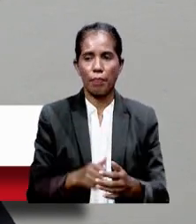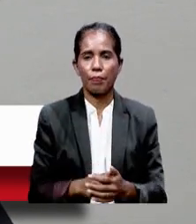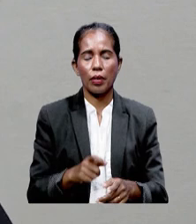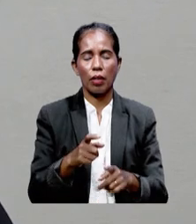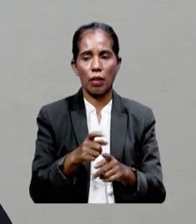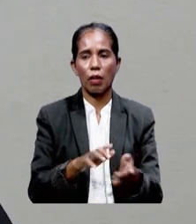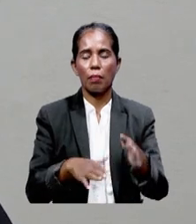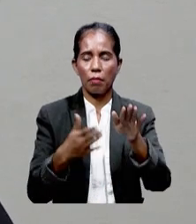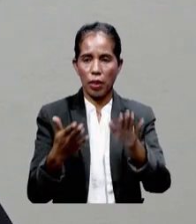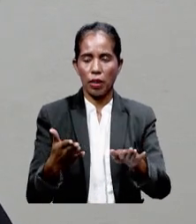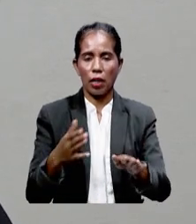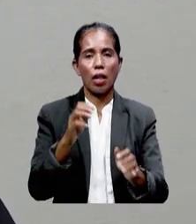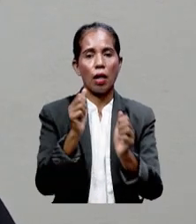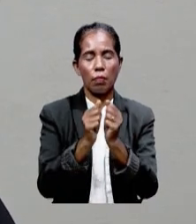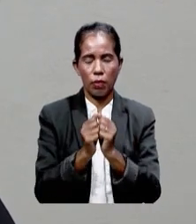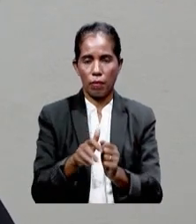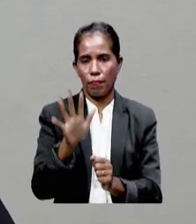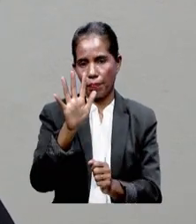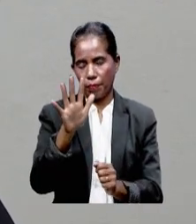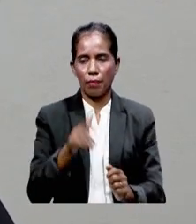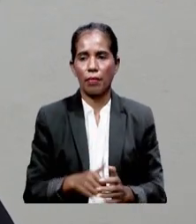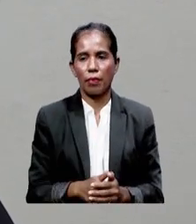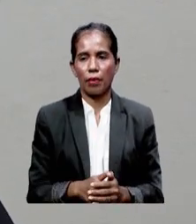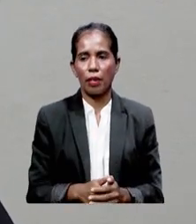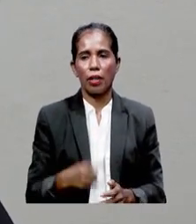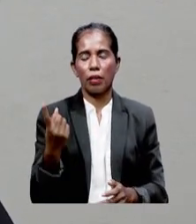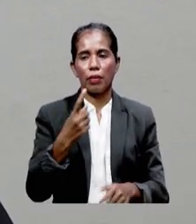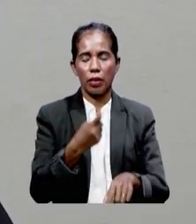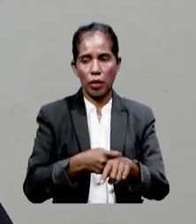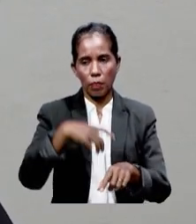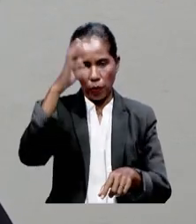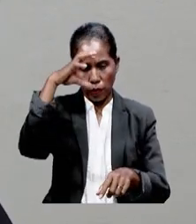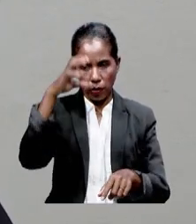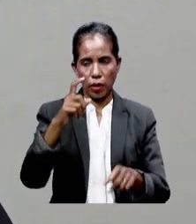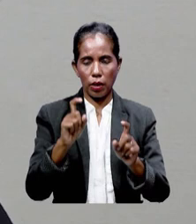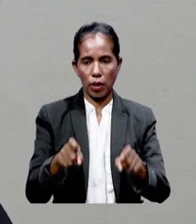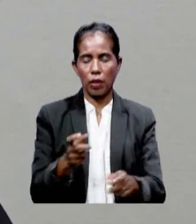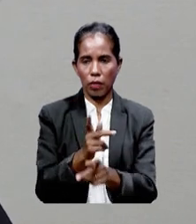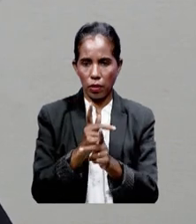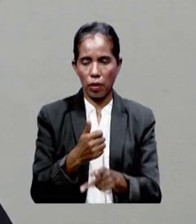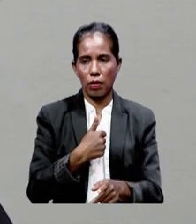mate hamutu lima na fatin agora é tempo udan tem que cuidar uan